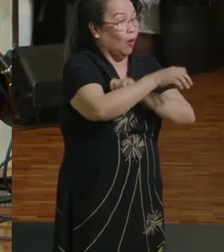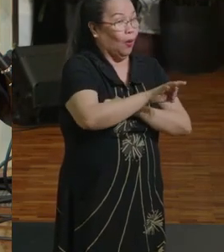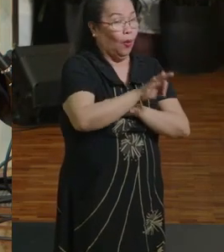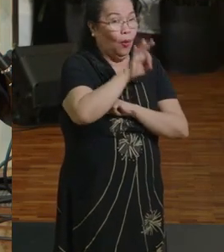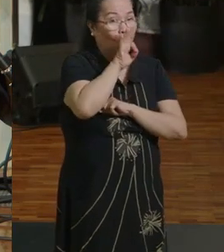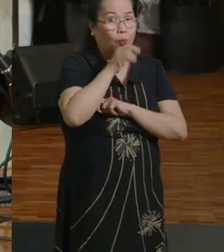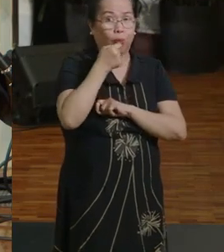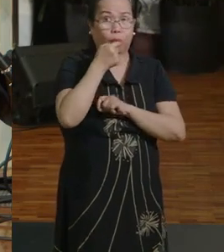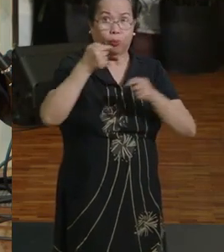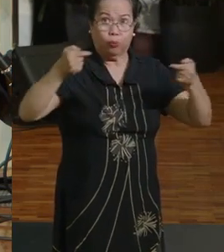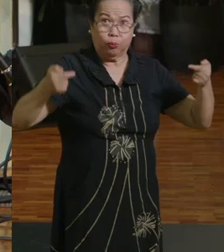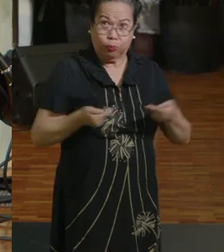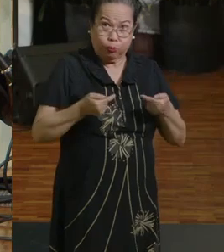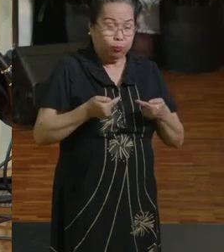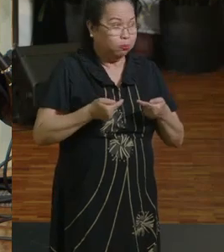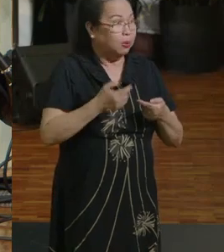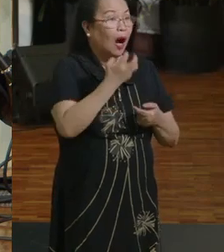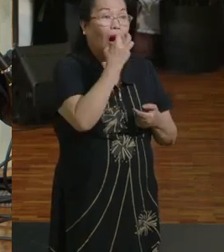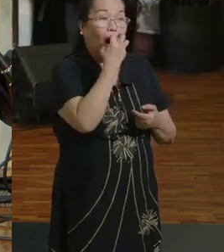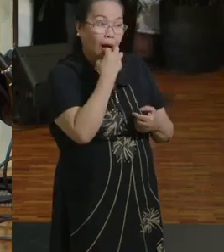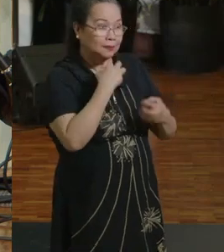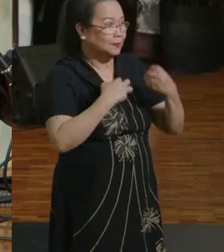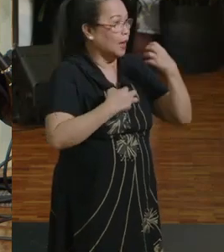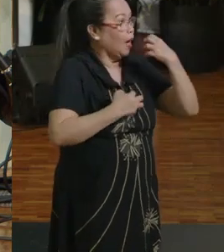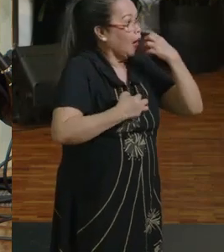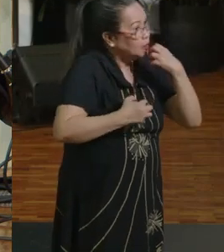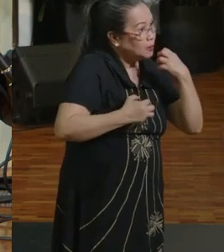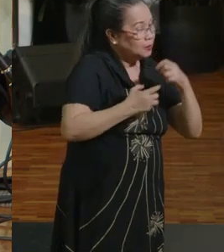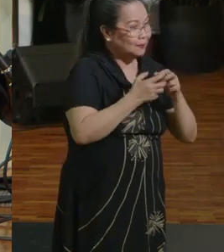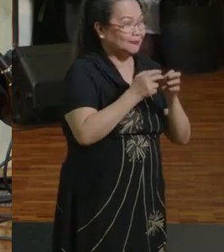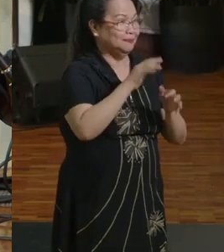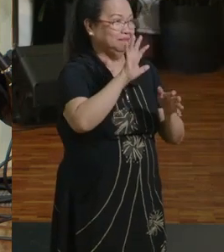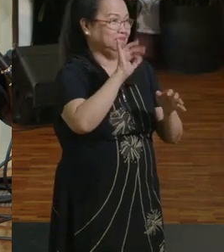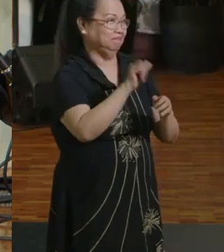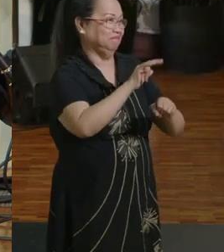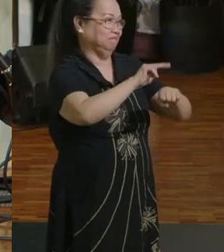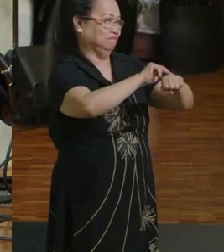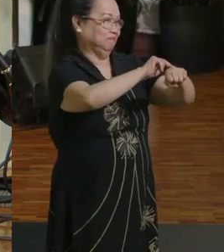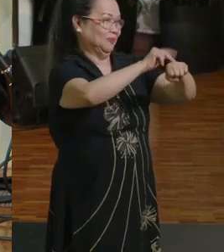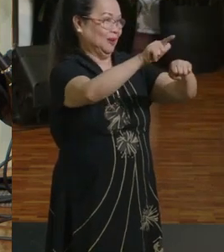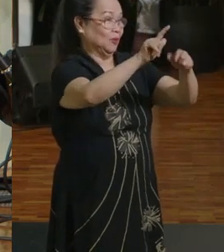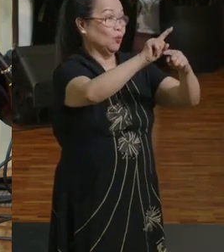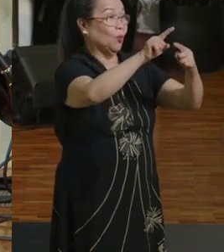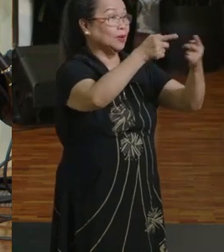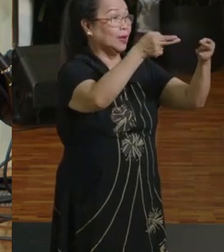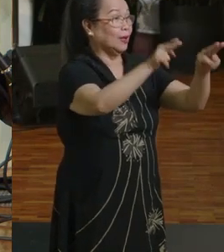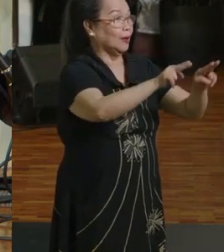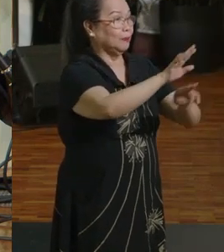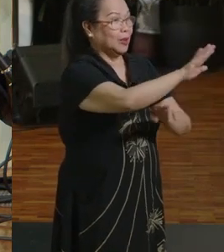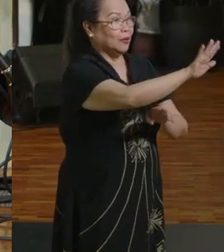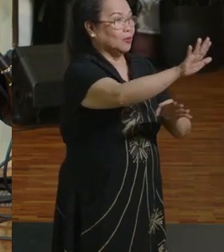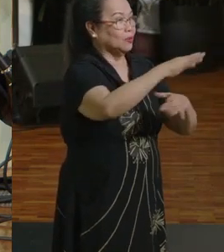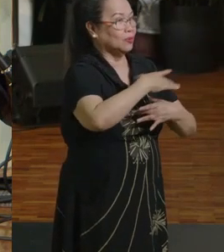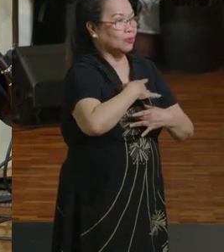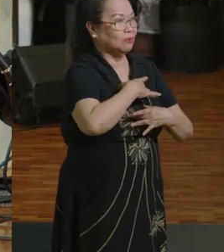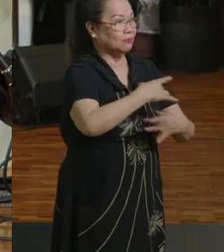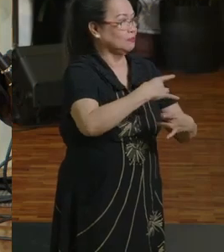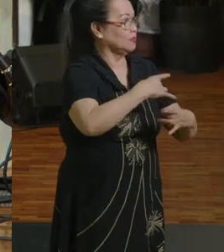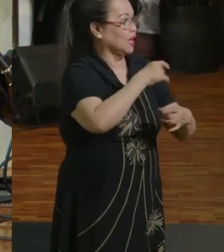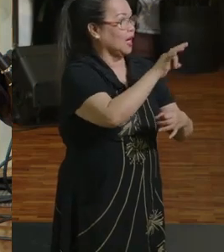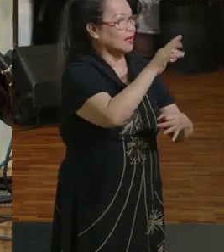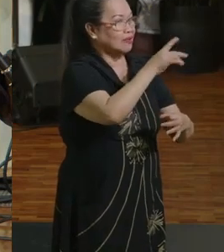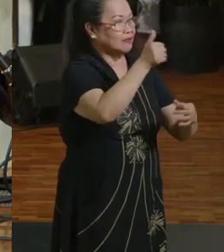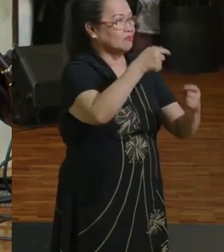at magkaroon ng sinful nature, part of that nature, your desire shall be